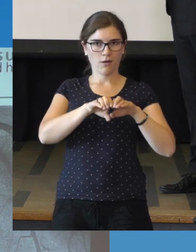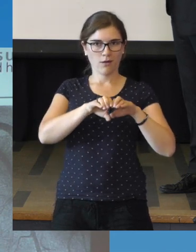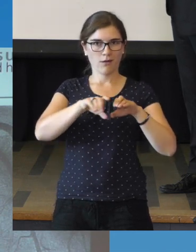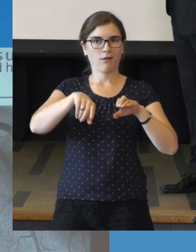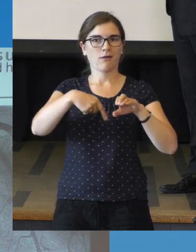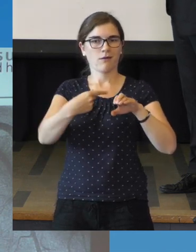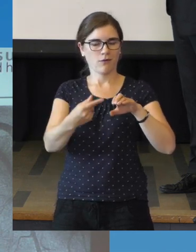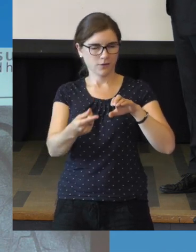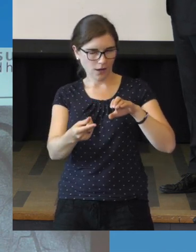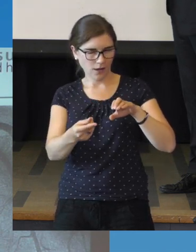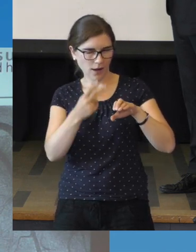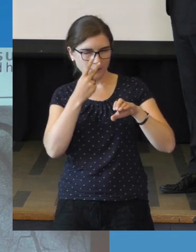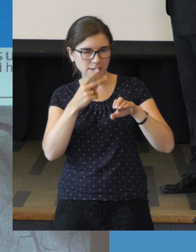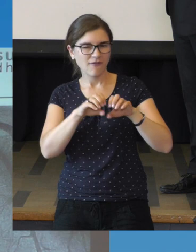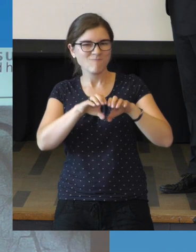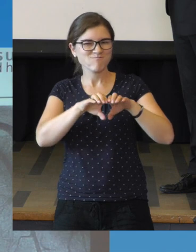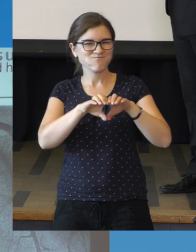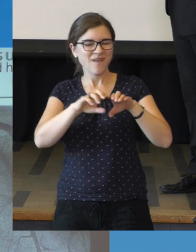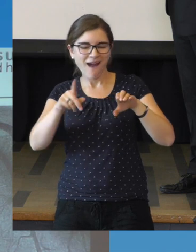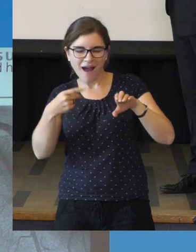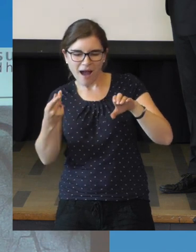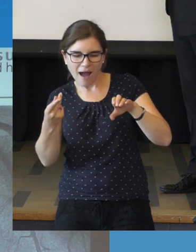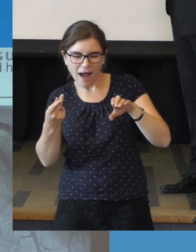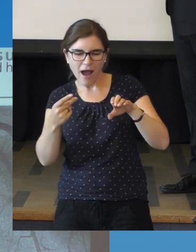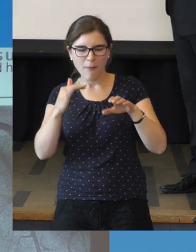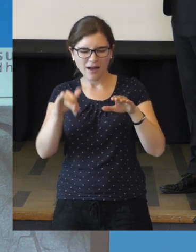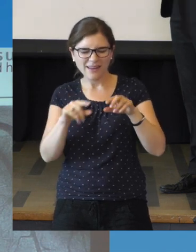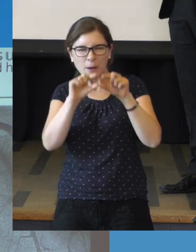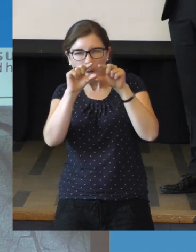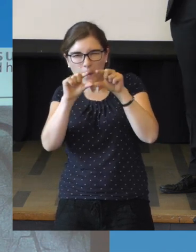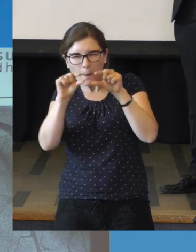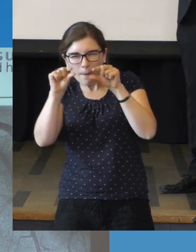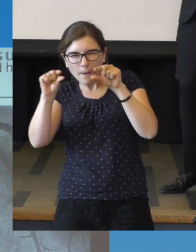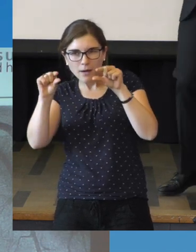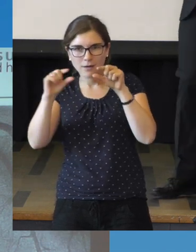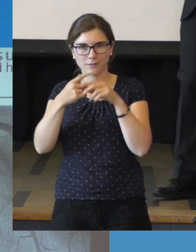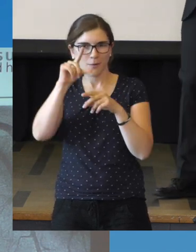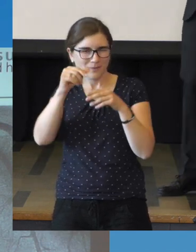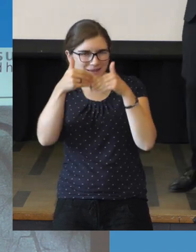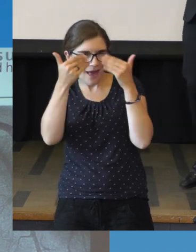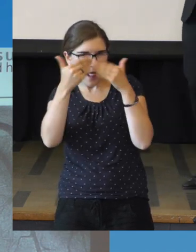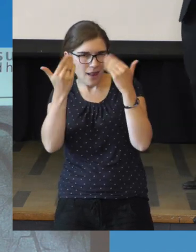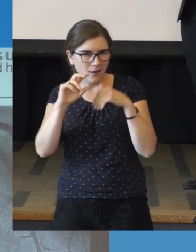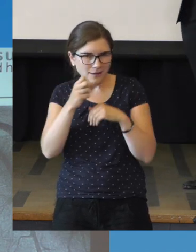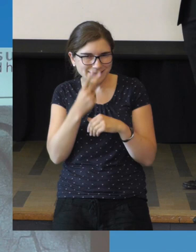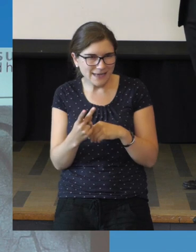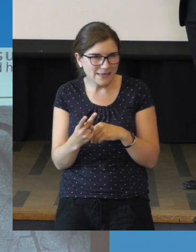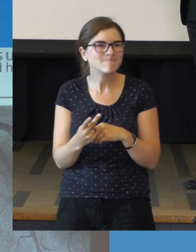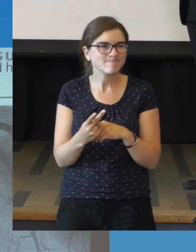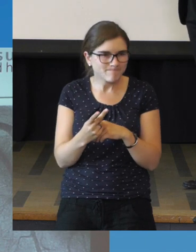sieht man, ist das Gefäß schon relativ weit, aber Sie sehen, dass das hier noch so eine Macke drin hat. Da sind auch so noch Aufhellungen drin. Da ist eine